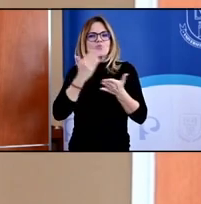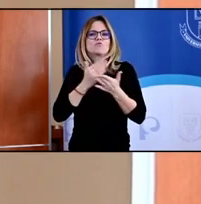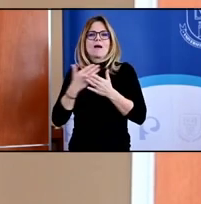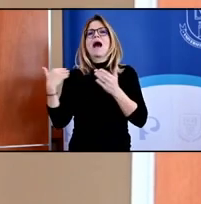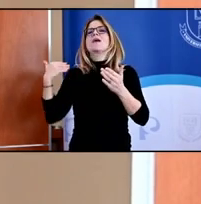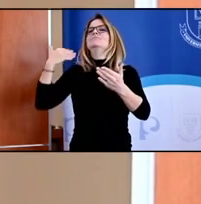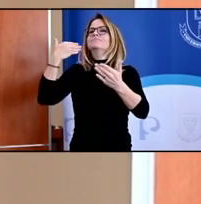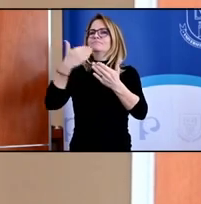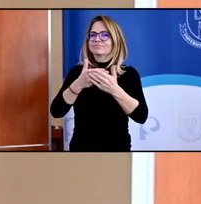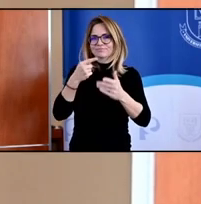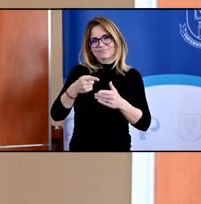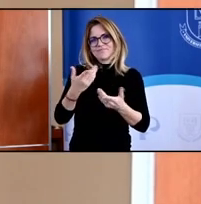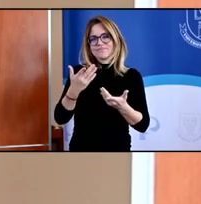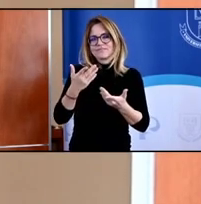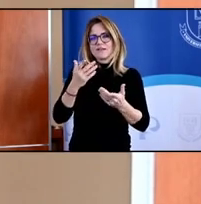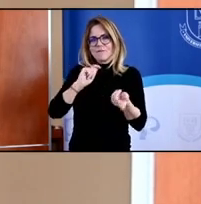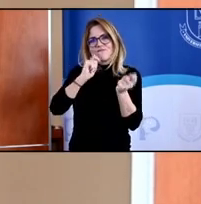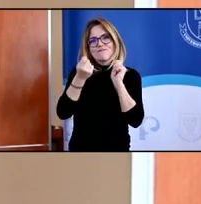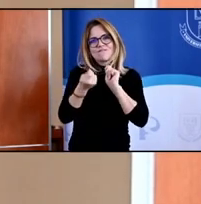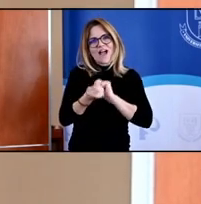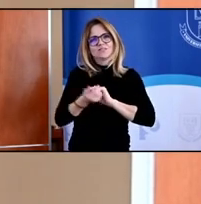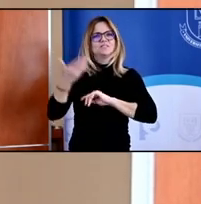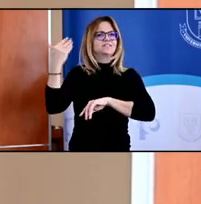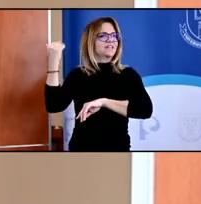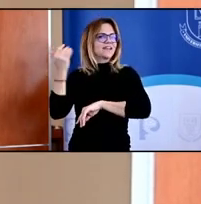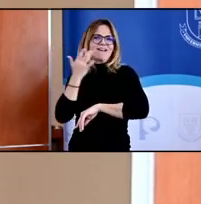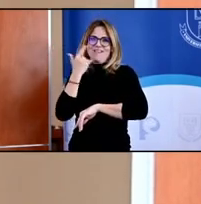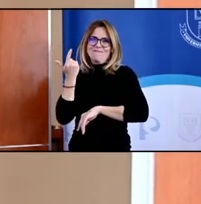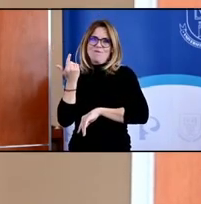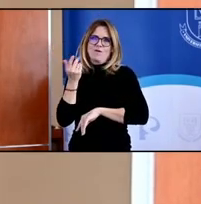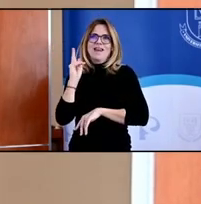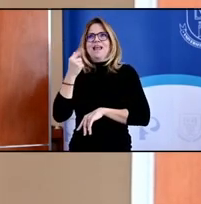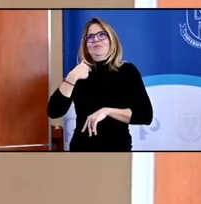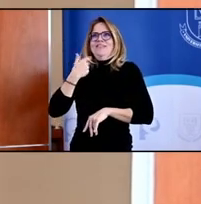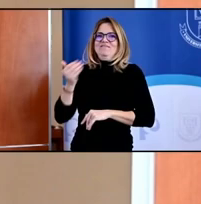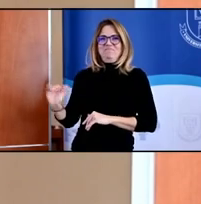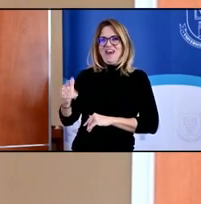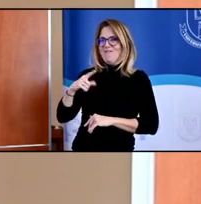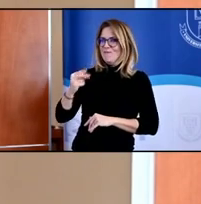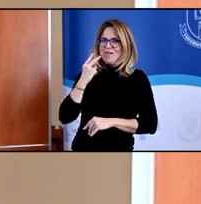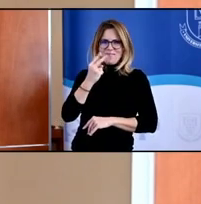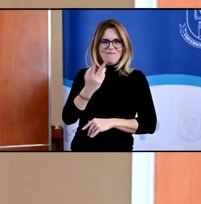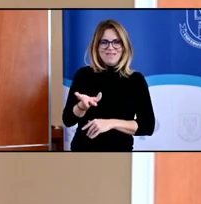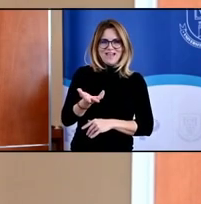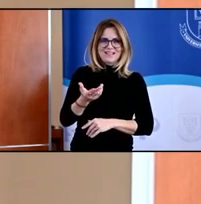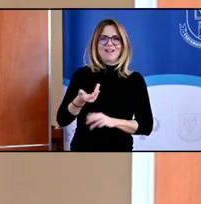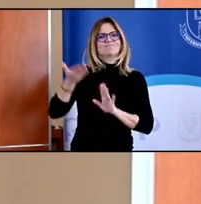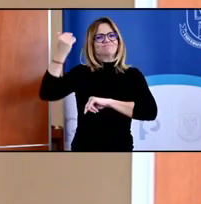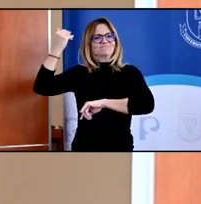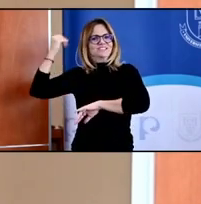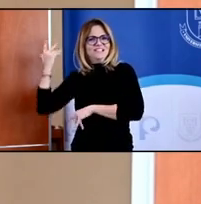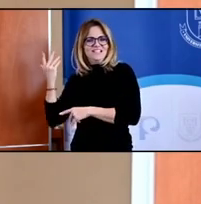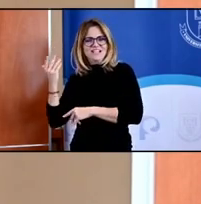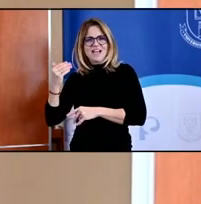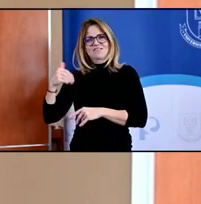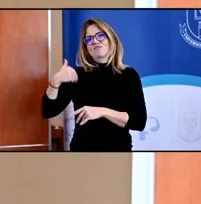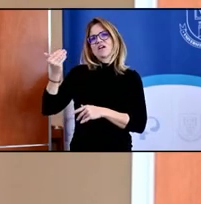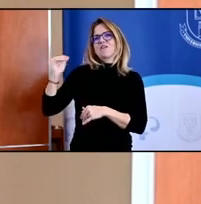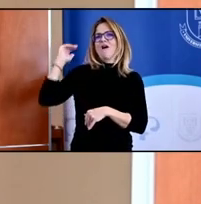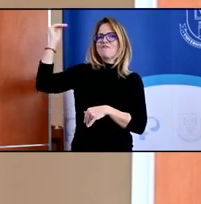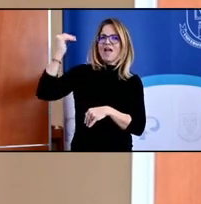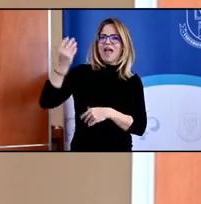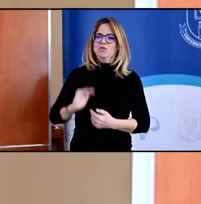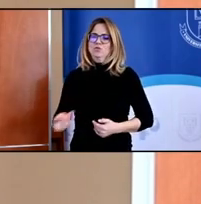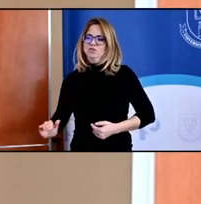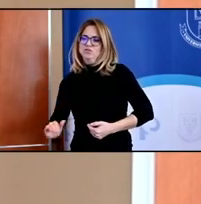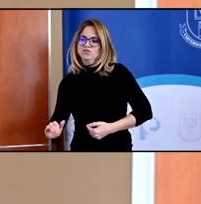régen is az volt csak még nem értem bele ebbe a korba és nem figyeltem hogy a fiatal felnőttek kisgyerekkel mennek f fesztiválozni mert